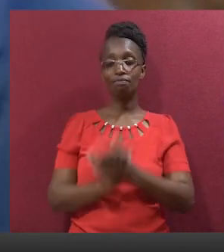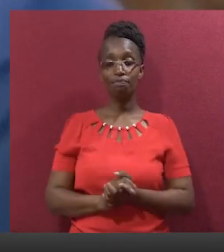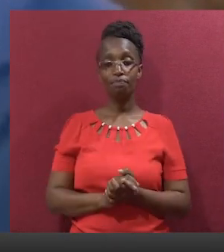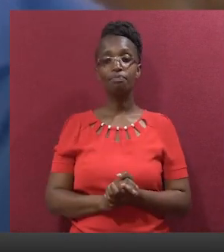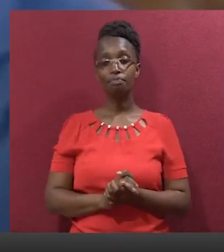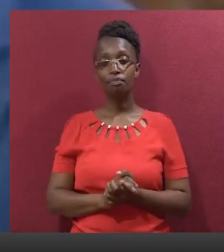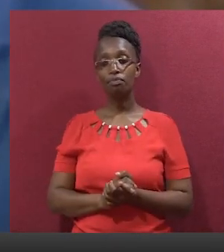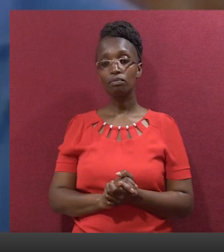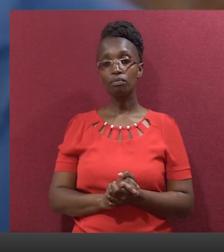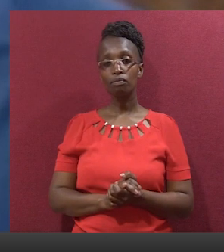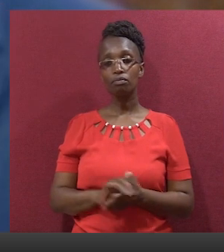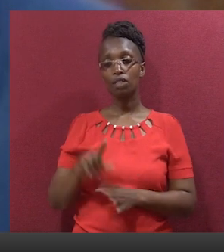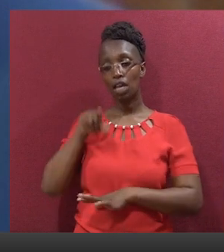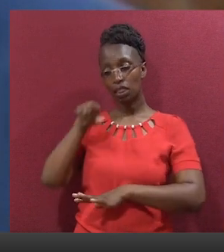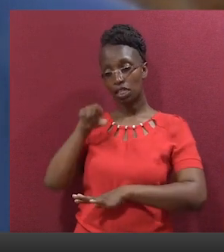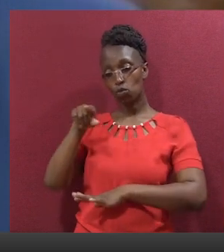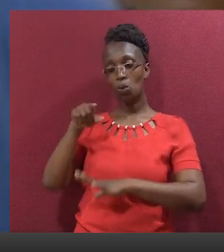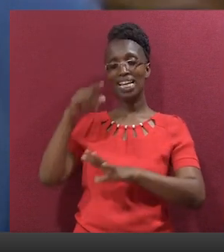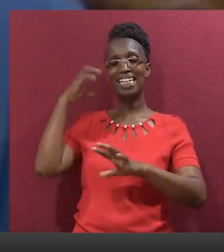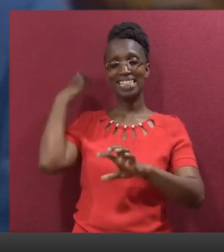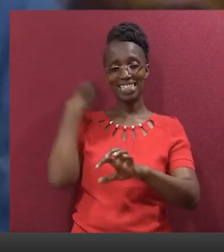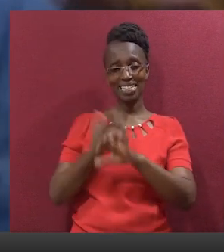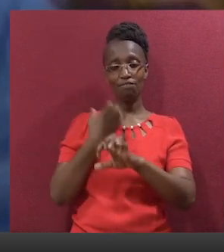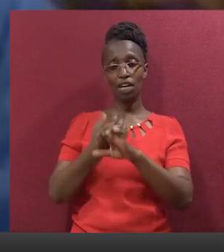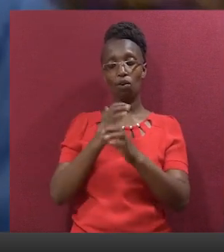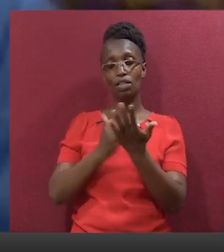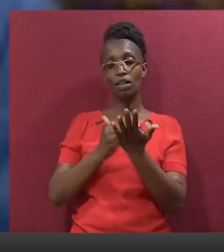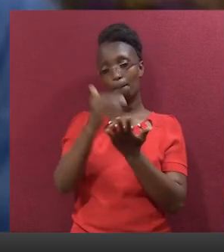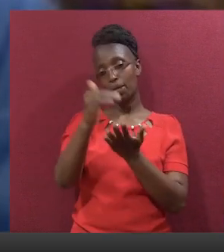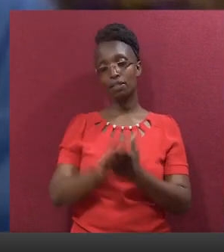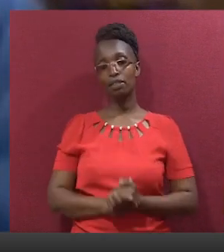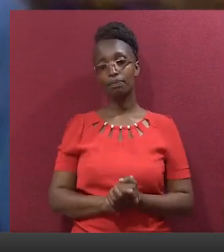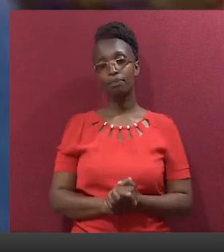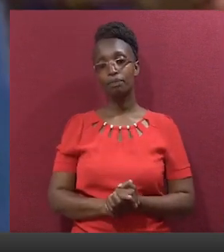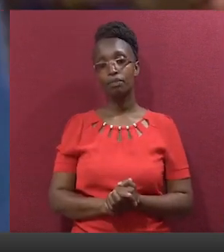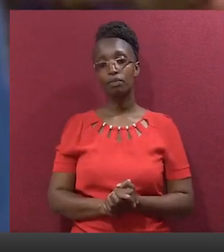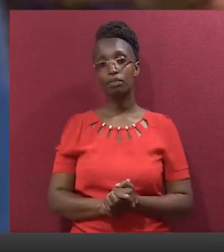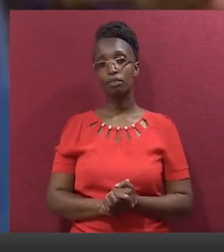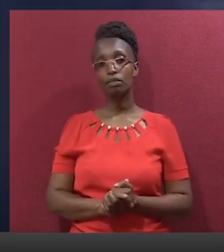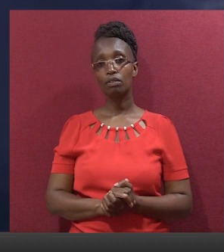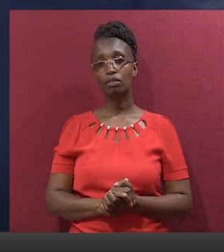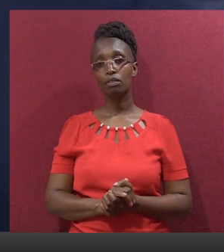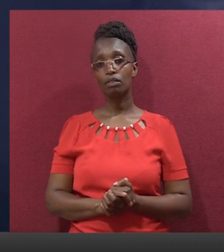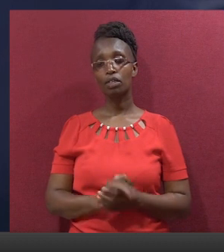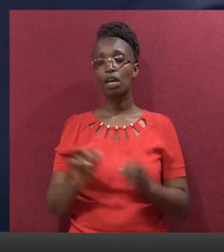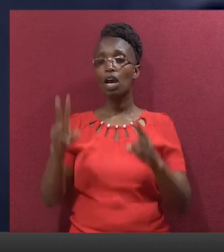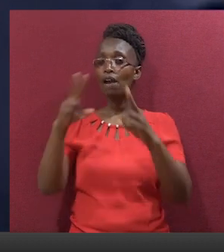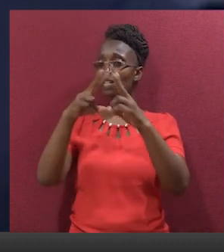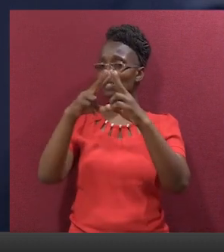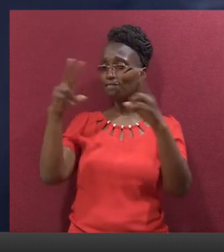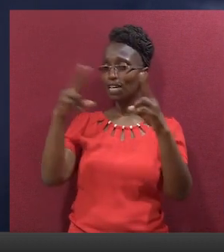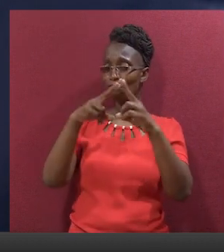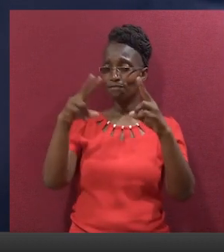to which you have been appointed. That was our difficulty with the Honorable Metheka Linturi. Madam